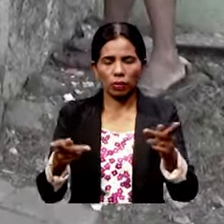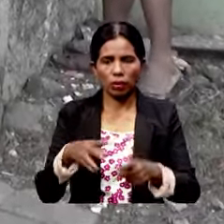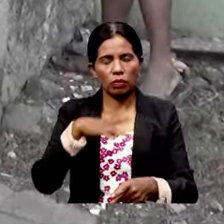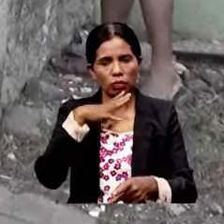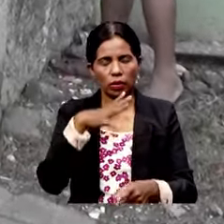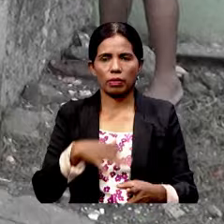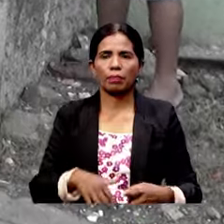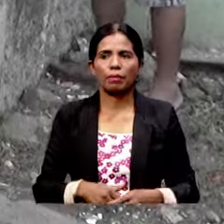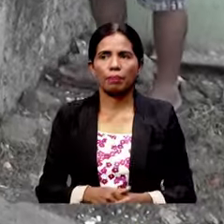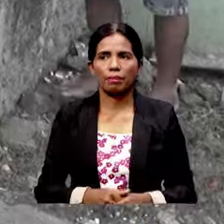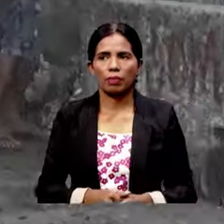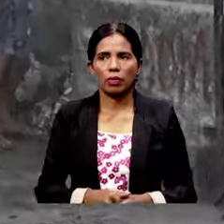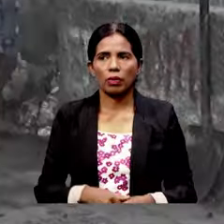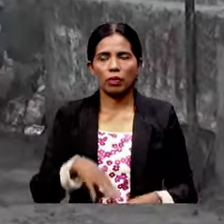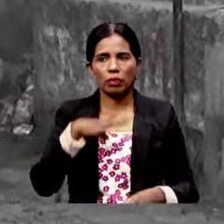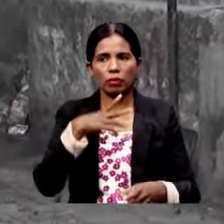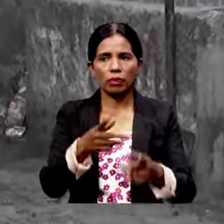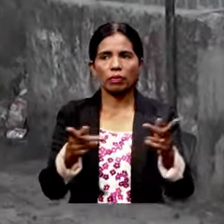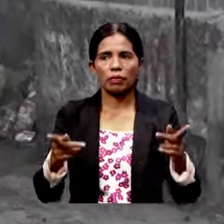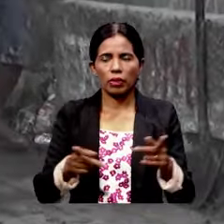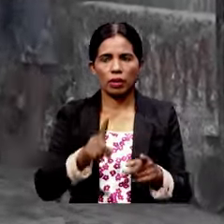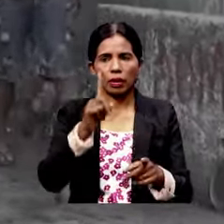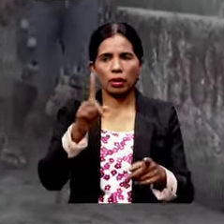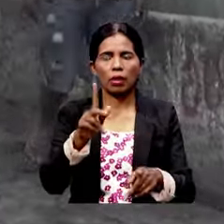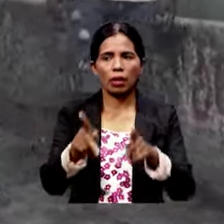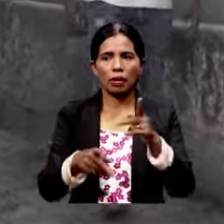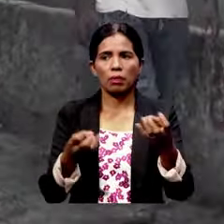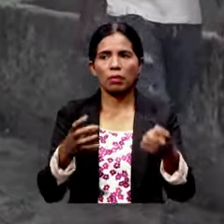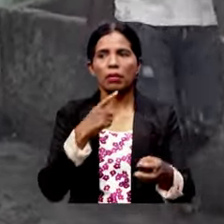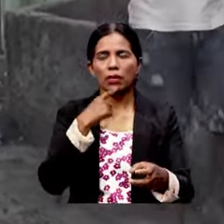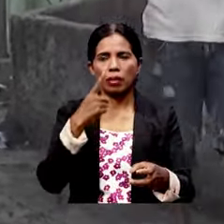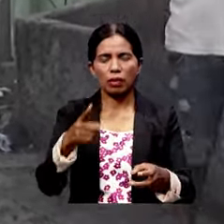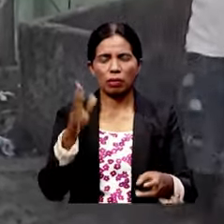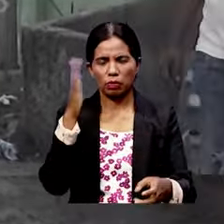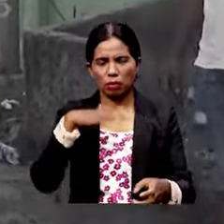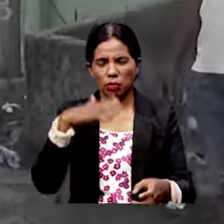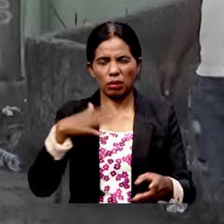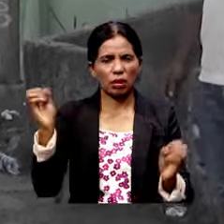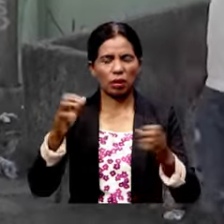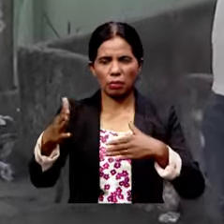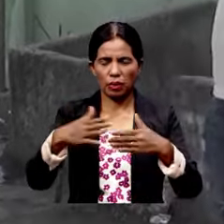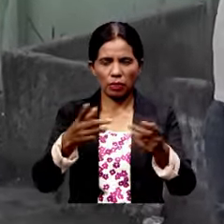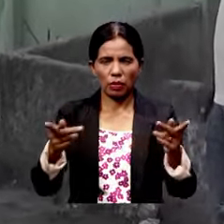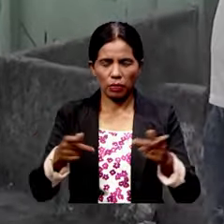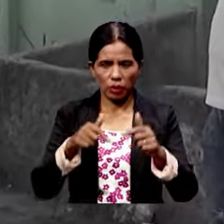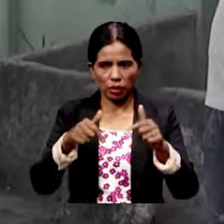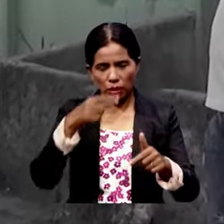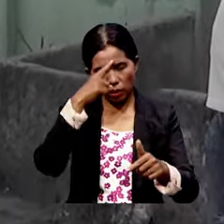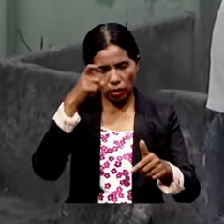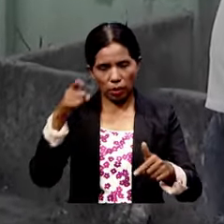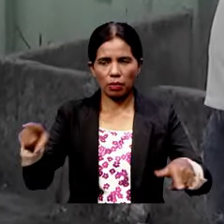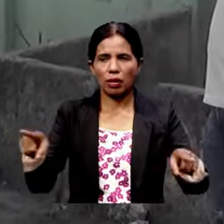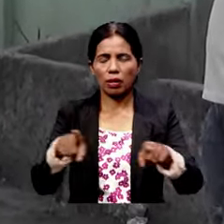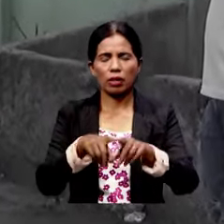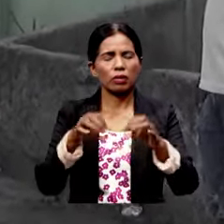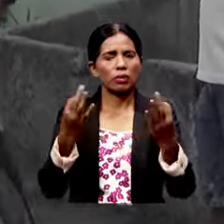ikusnyang. Lishira hane sa fatin ida nebe ema balung ha kribi nola besik ba fatin ne, tama considera hane sa